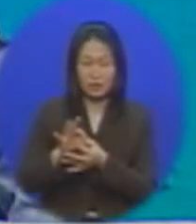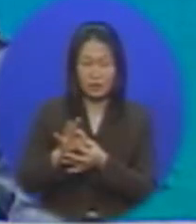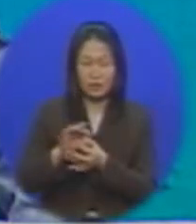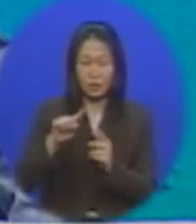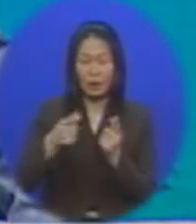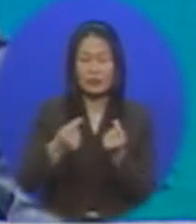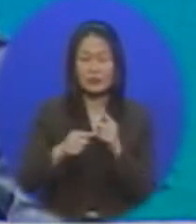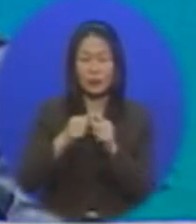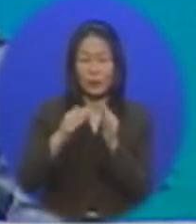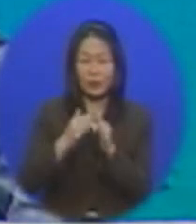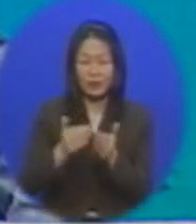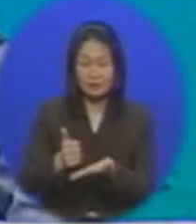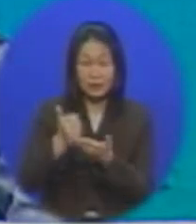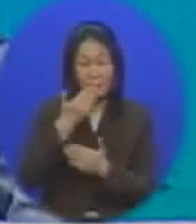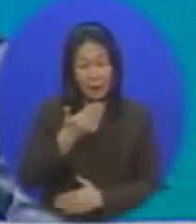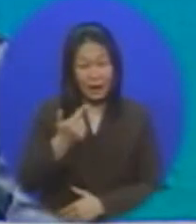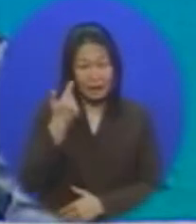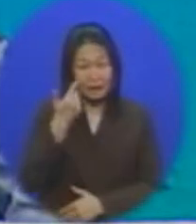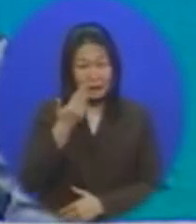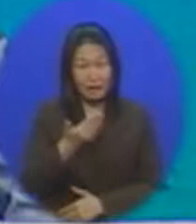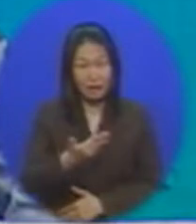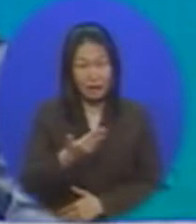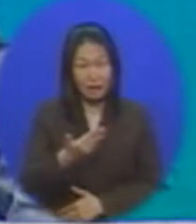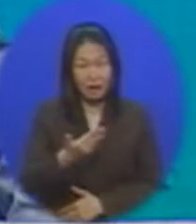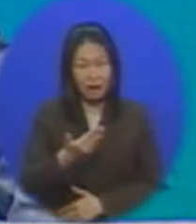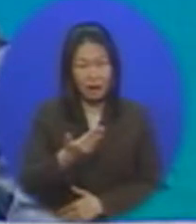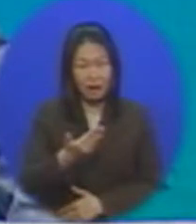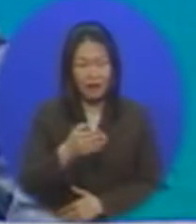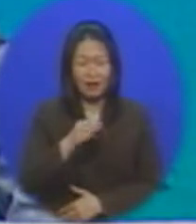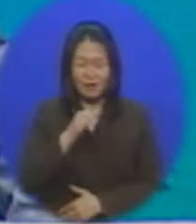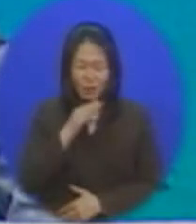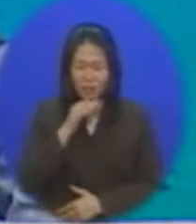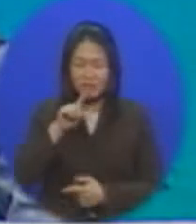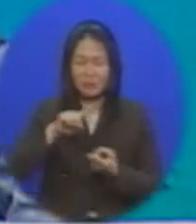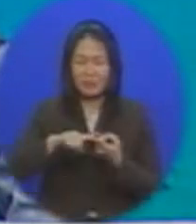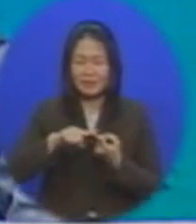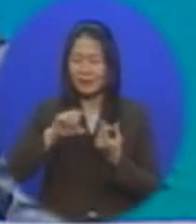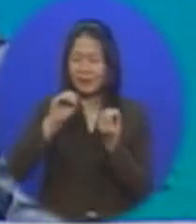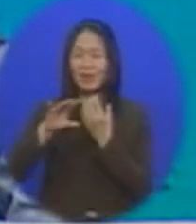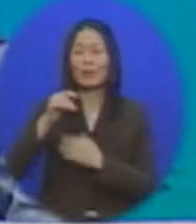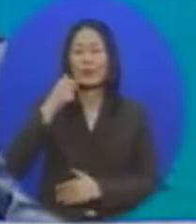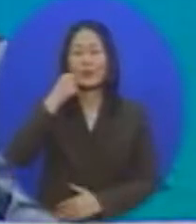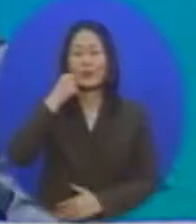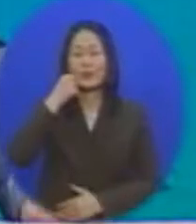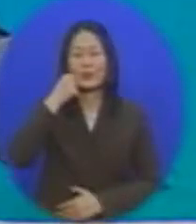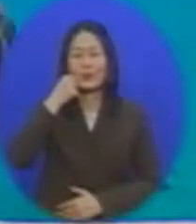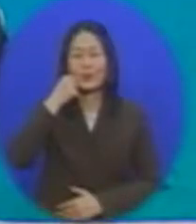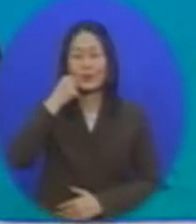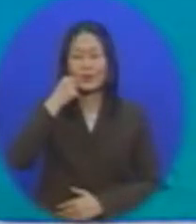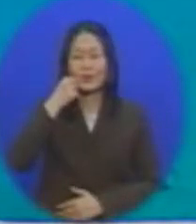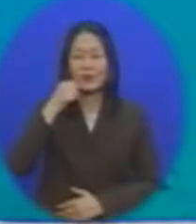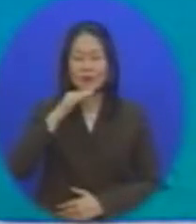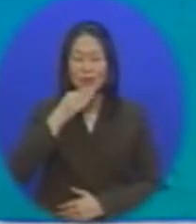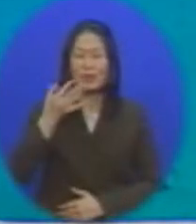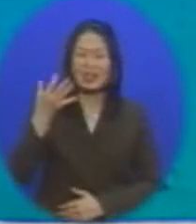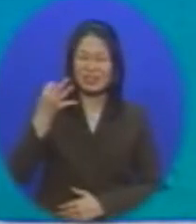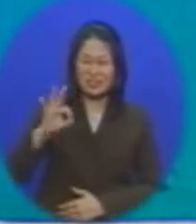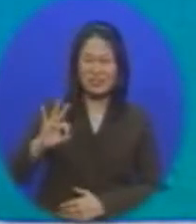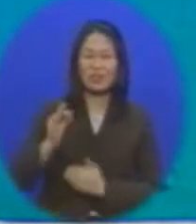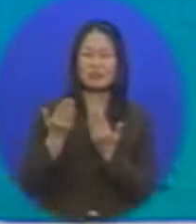수 있겠느냐 위건 도 진짜 못하게 뜨네요 그냥 뭐 인정을 할 수